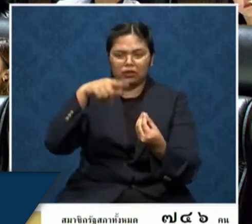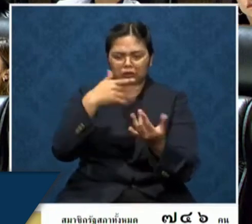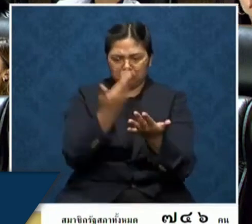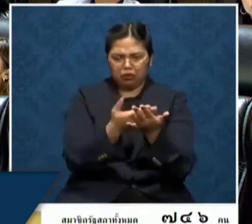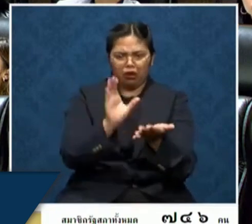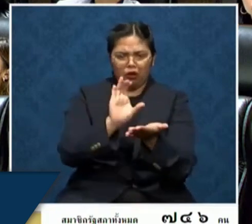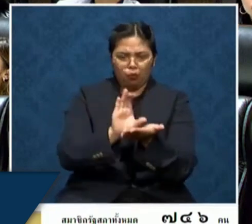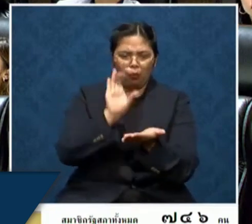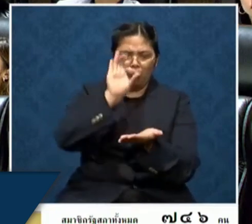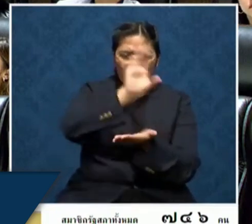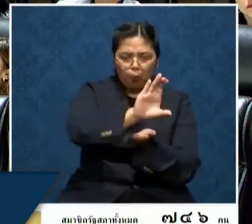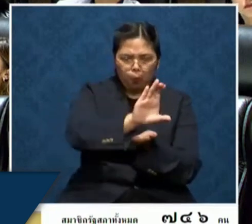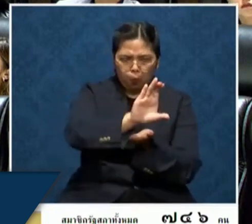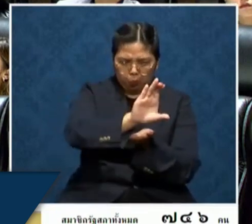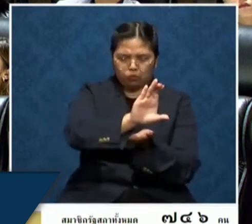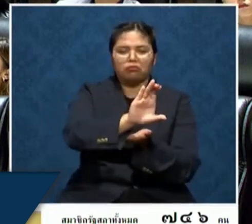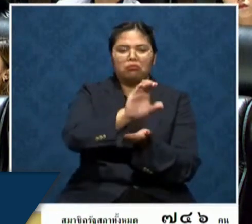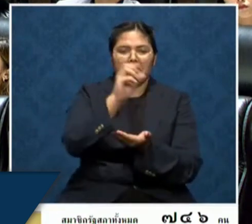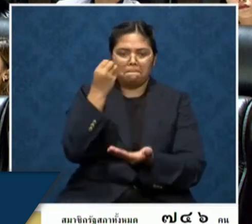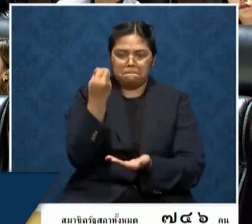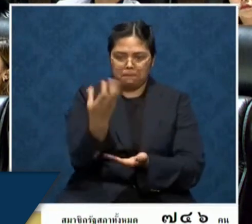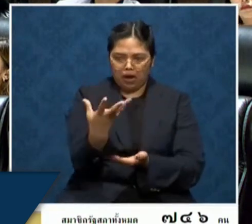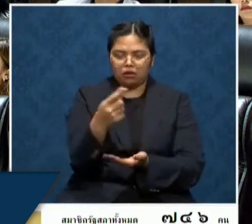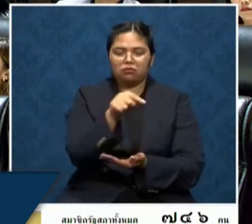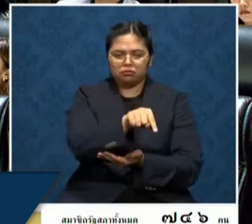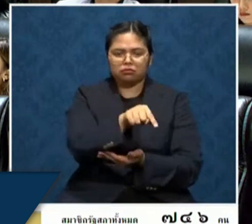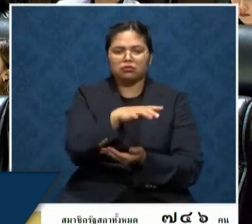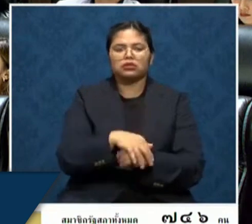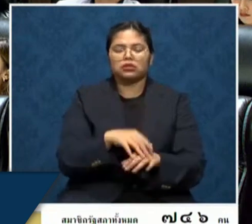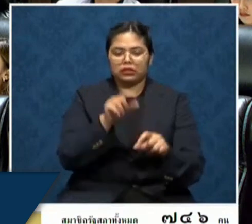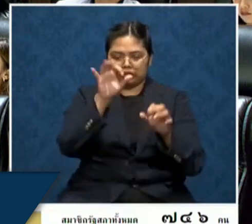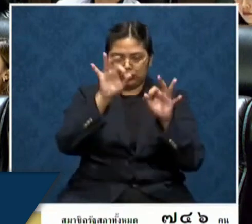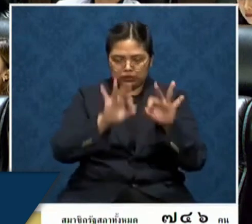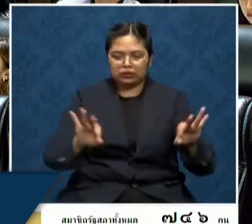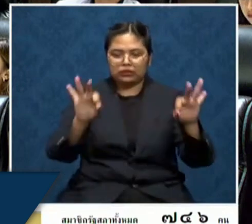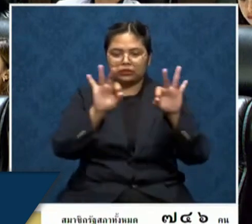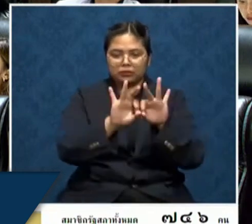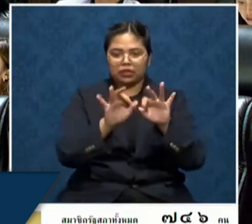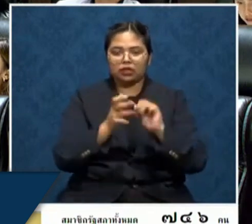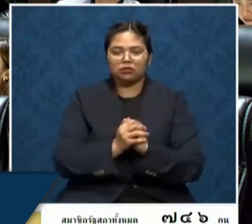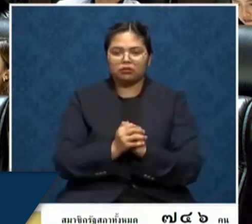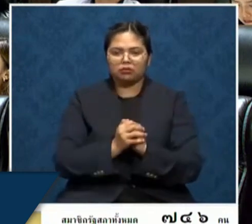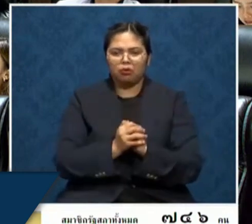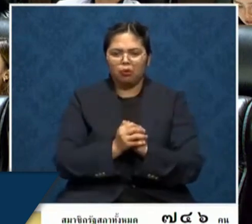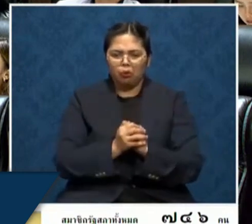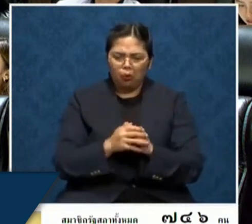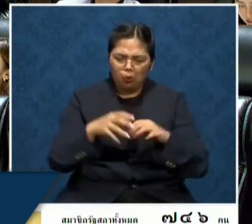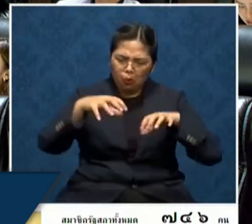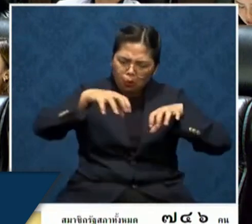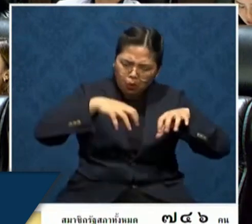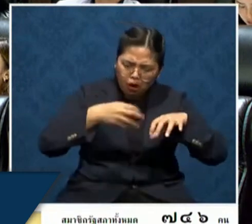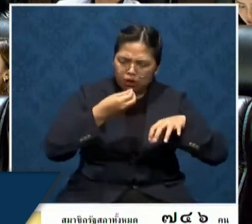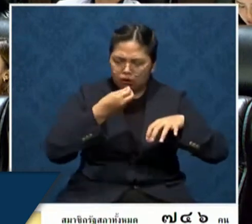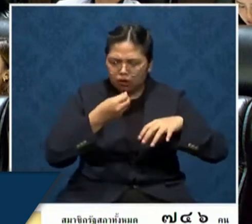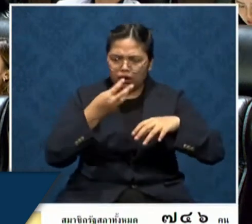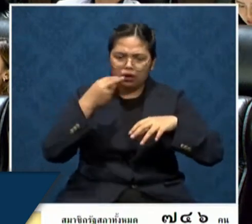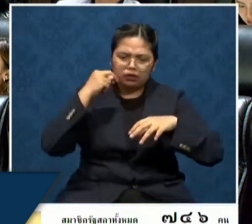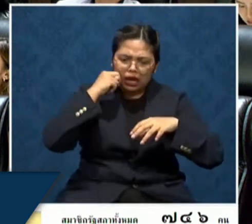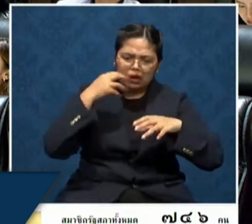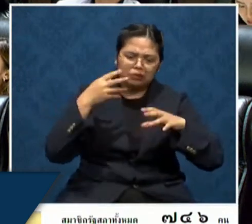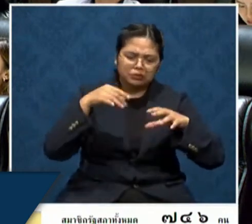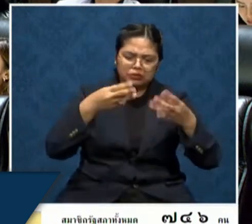บประมาณไปในพื้นที่หนึ่งอย่างมีนัยยะสำคัญมีการจัดระบบโครงสร้างสาธารณะสาธารณูปโภคเว้นคืน